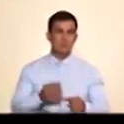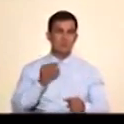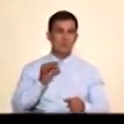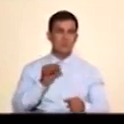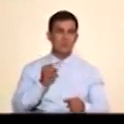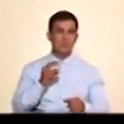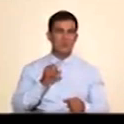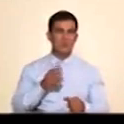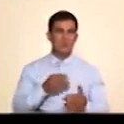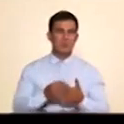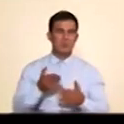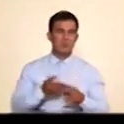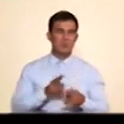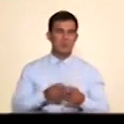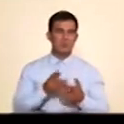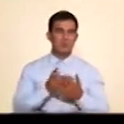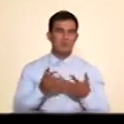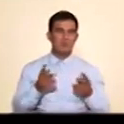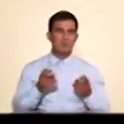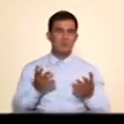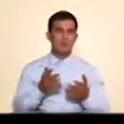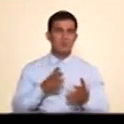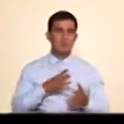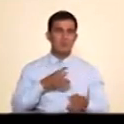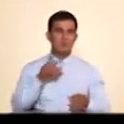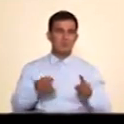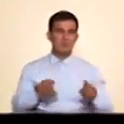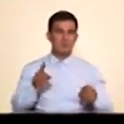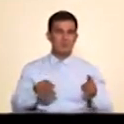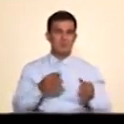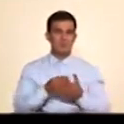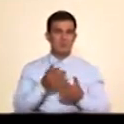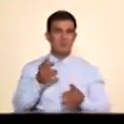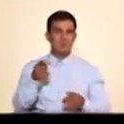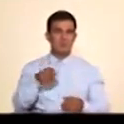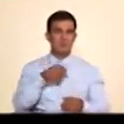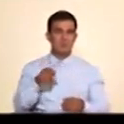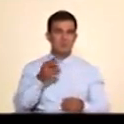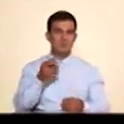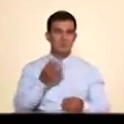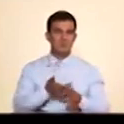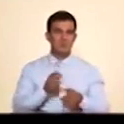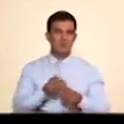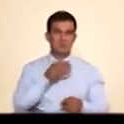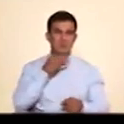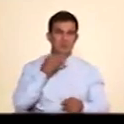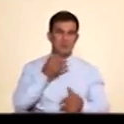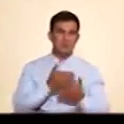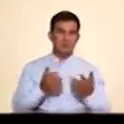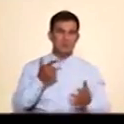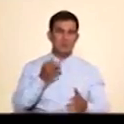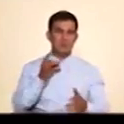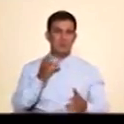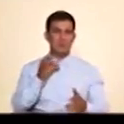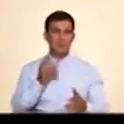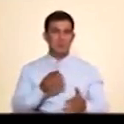feodallarning esa qaysidir qismdan misol uchun qurolni ko'proq, balki graf va gersklarni